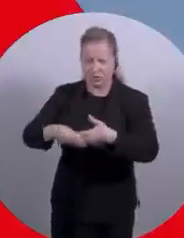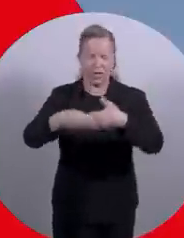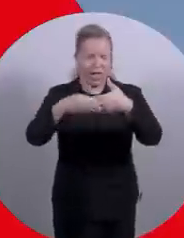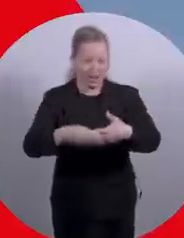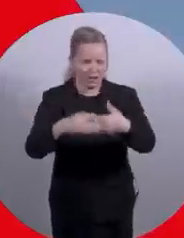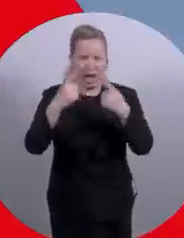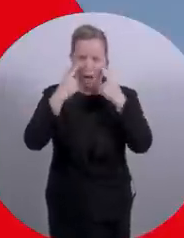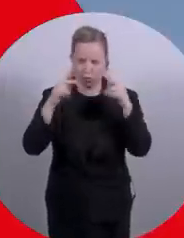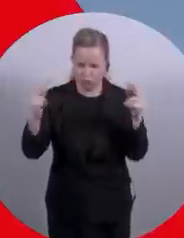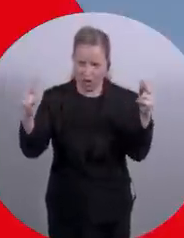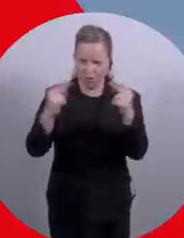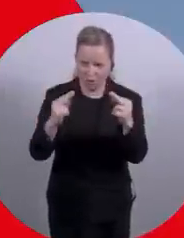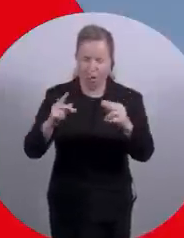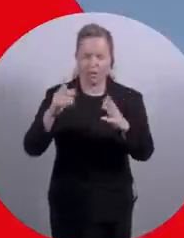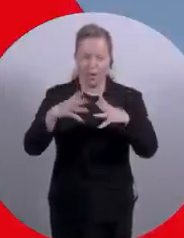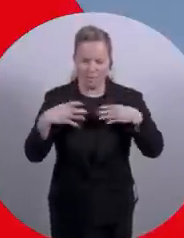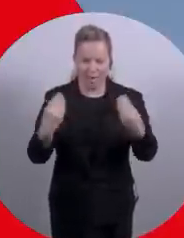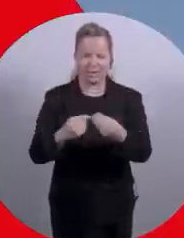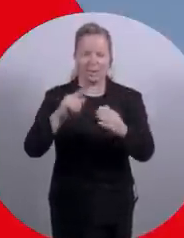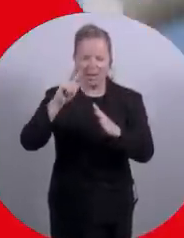stark in die nächste Wahl gehen ein großes Dankeschön Freundschaft